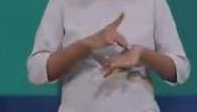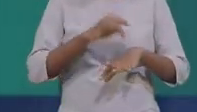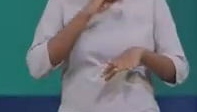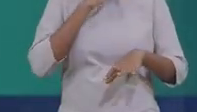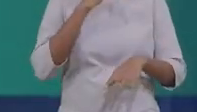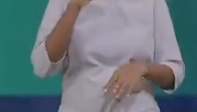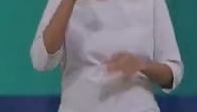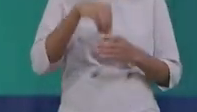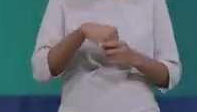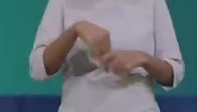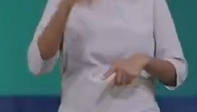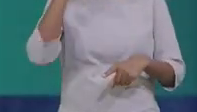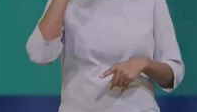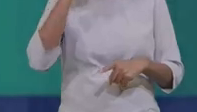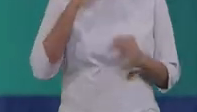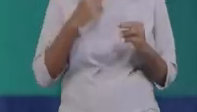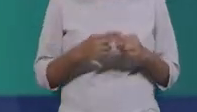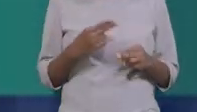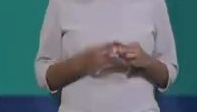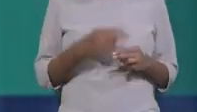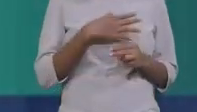terre, c'est en son nom.